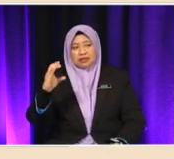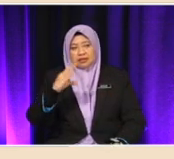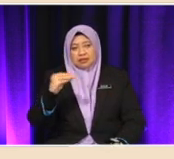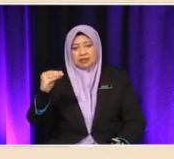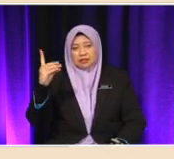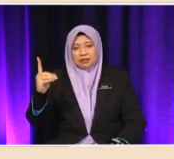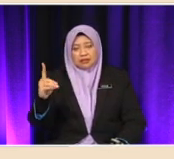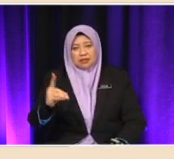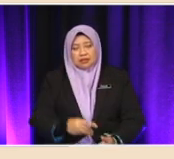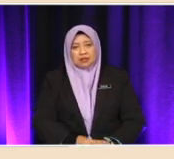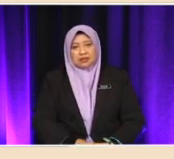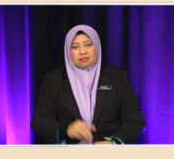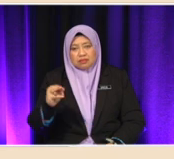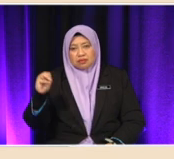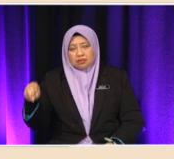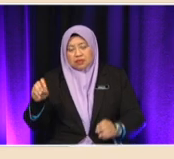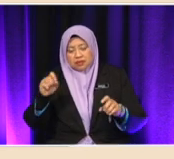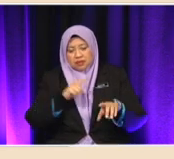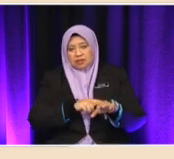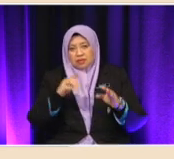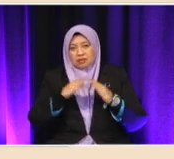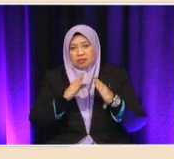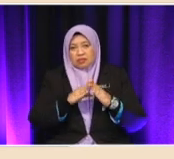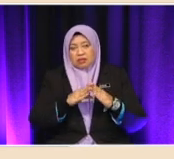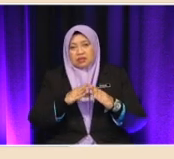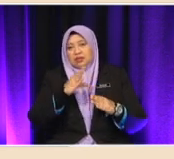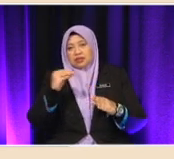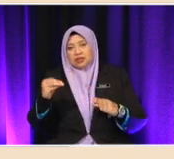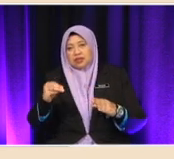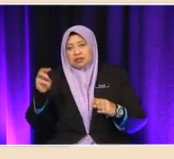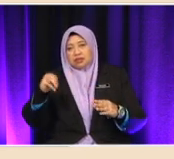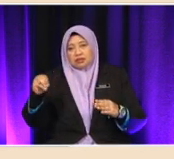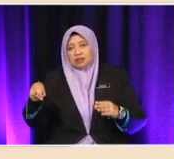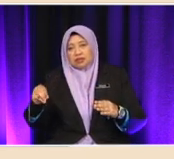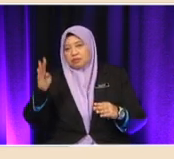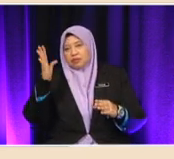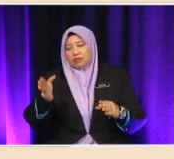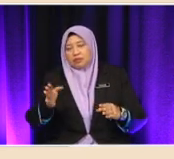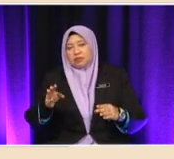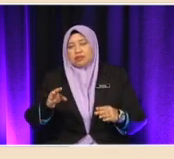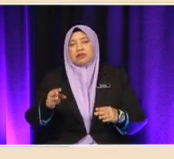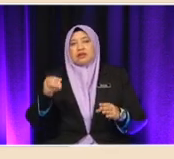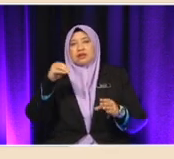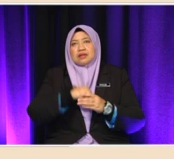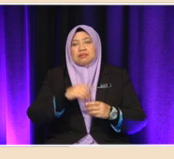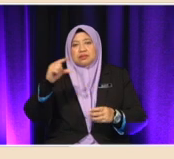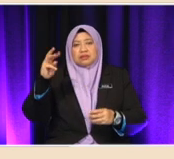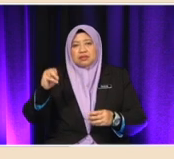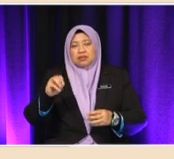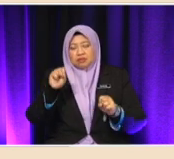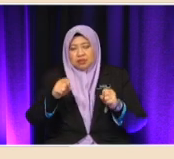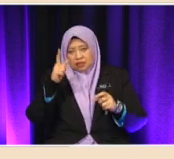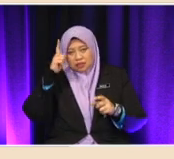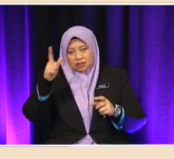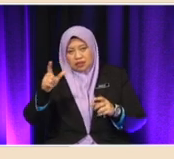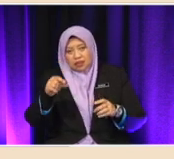d murid-murid di rumah dan juga murid-murid saya dengan 4 orang murid saya boleh melihat diantara pilihan jawaban